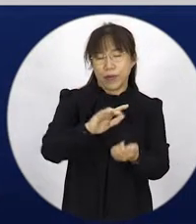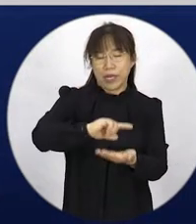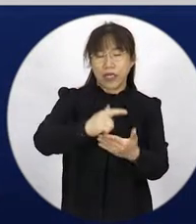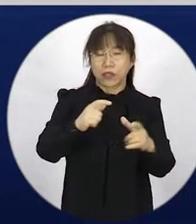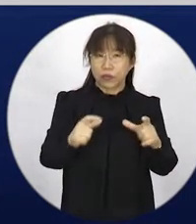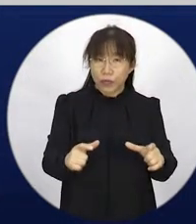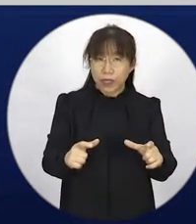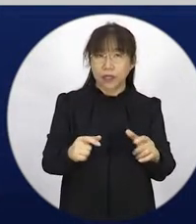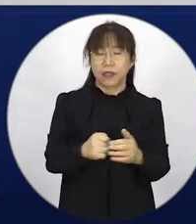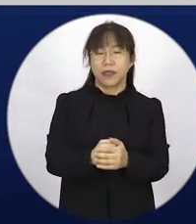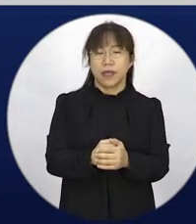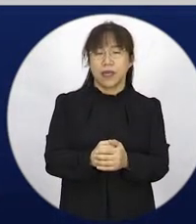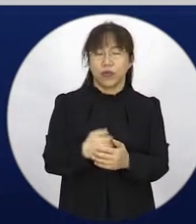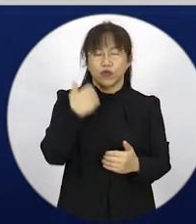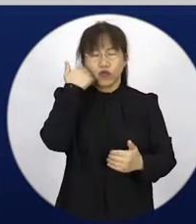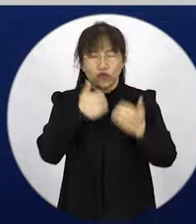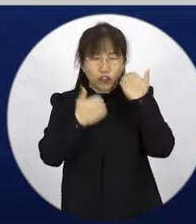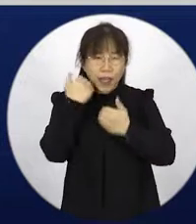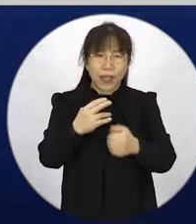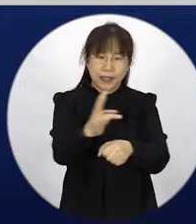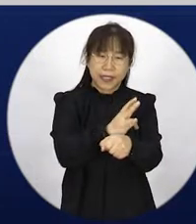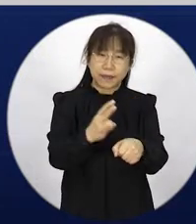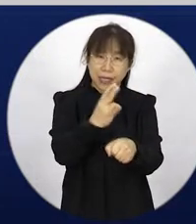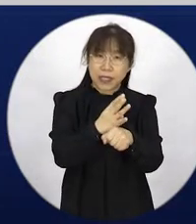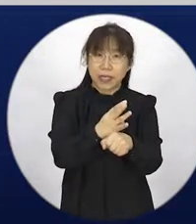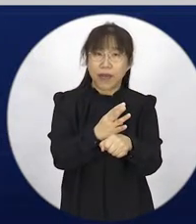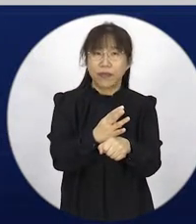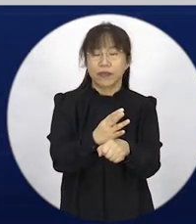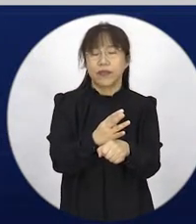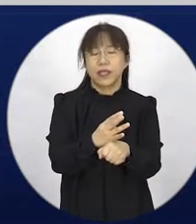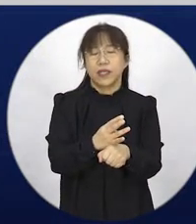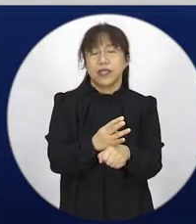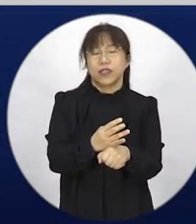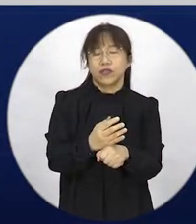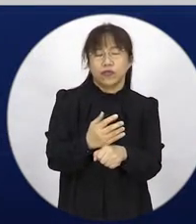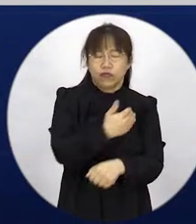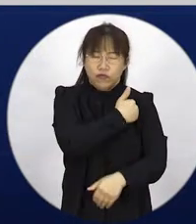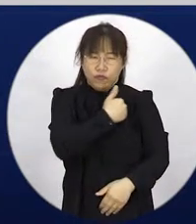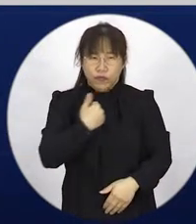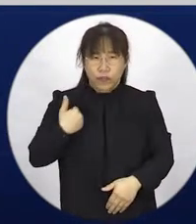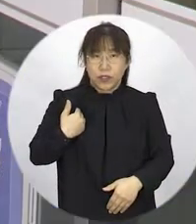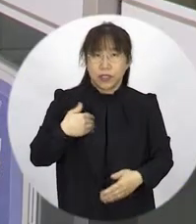누구나 48시간 동안 무료로 이용할 수 있는 안심택배함이 있습니다.